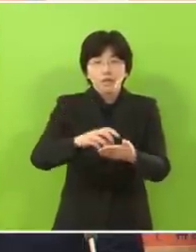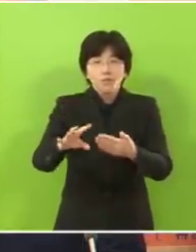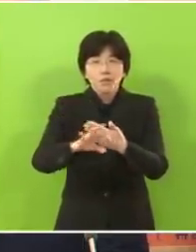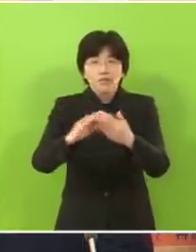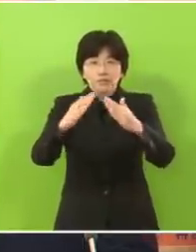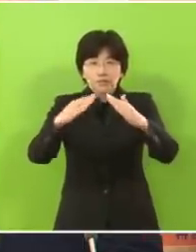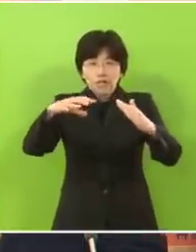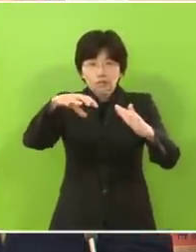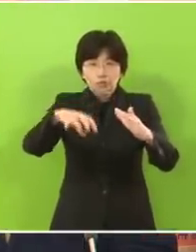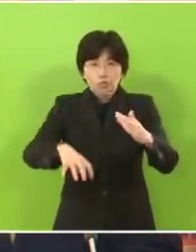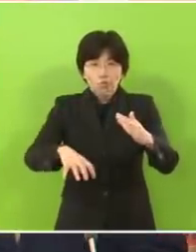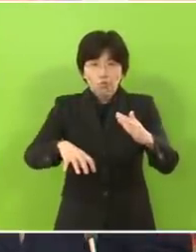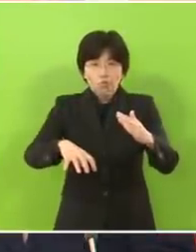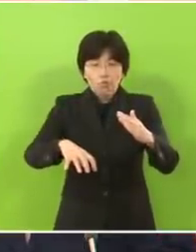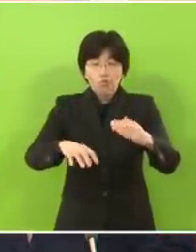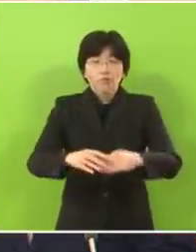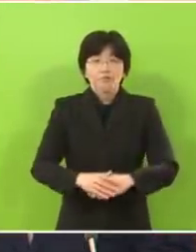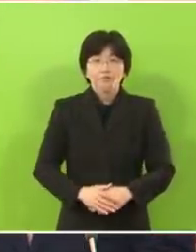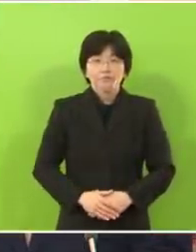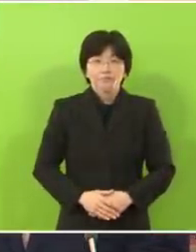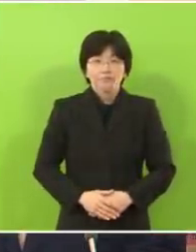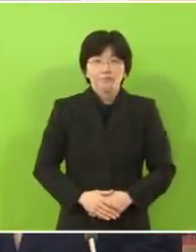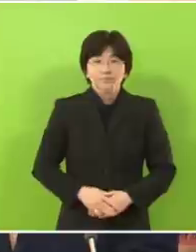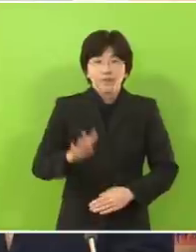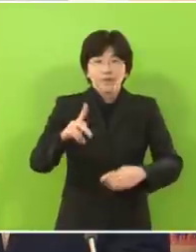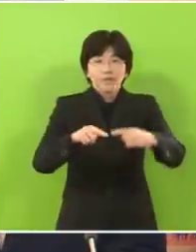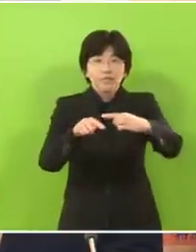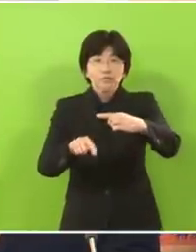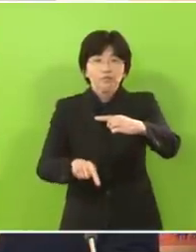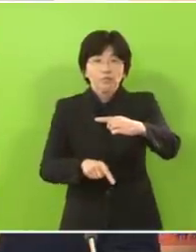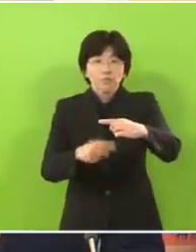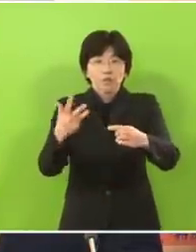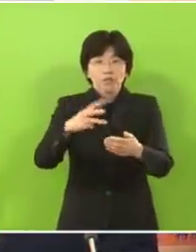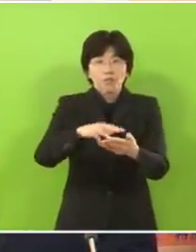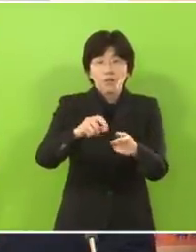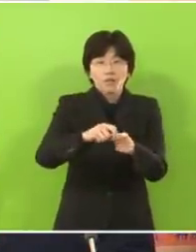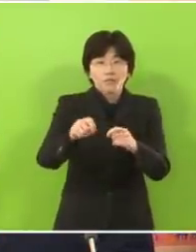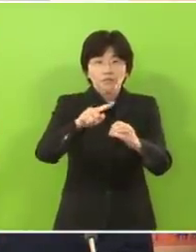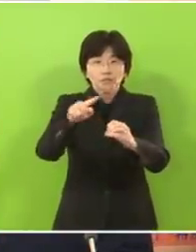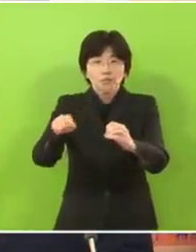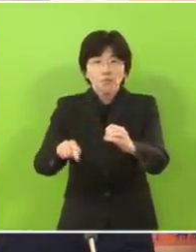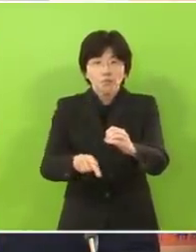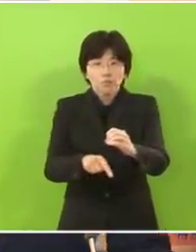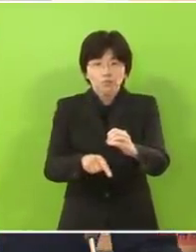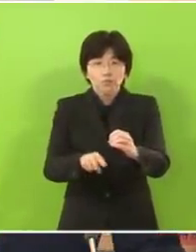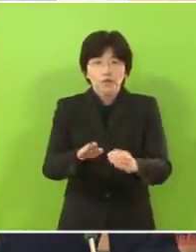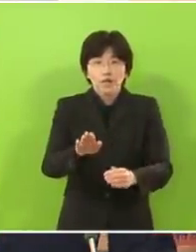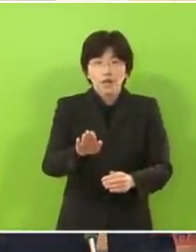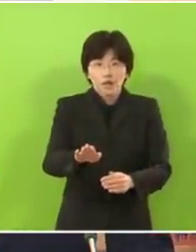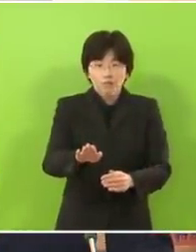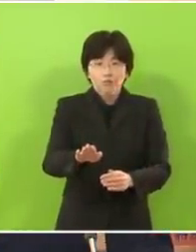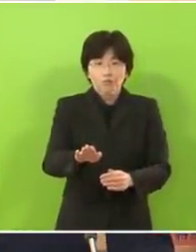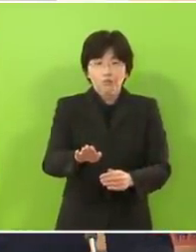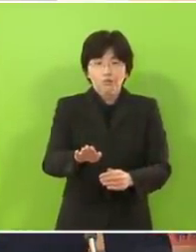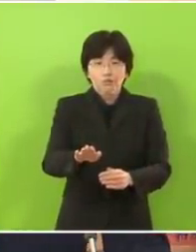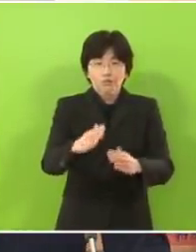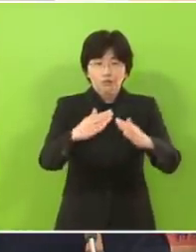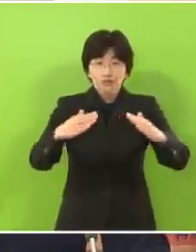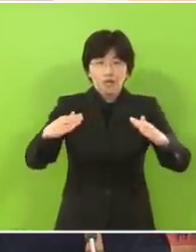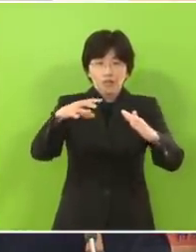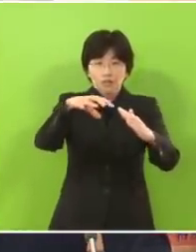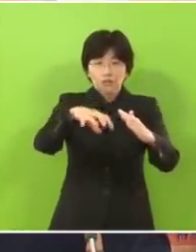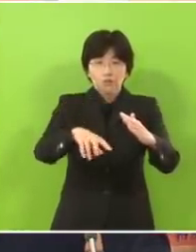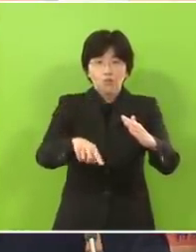会場や玉けんど a県庁の早田町曲で会を行いますこちらの方は